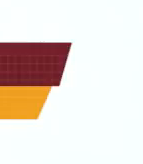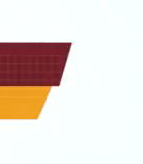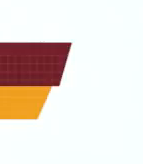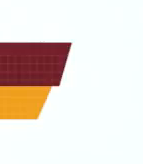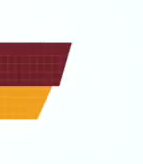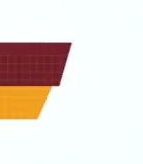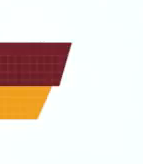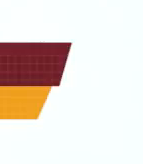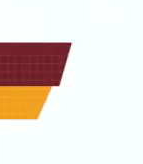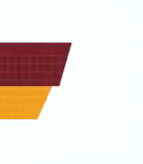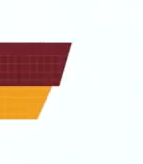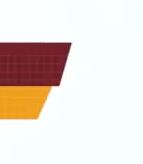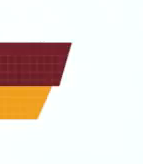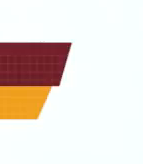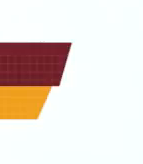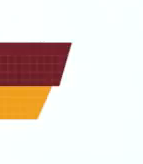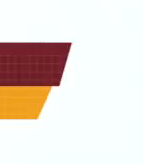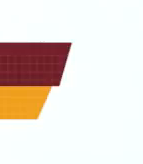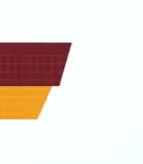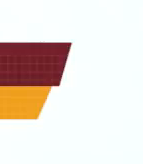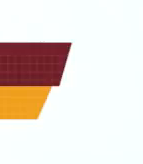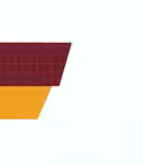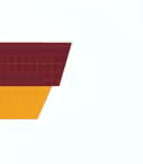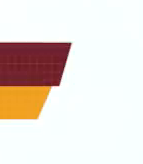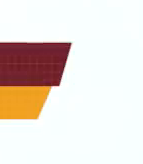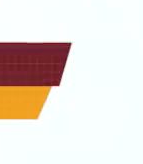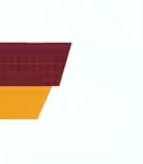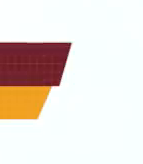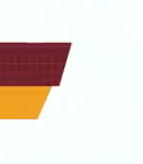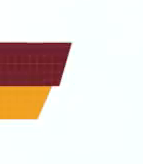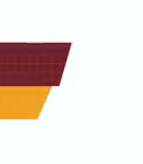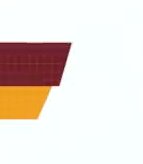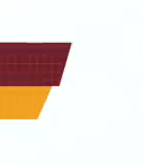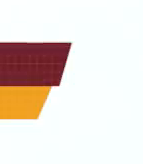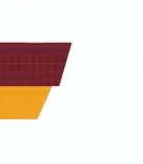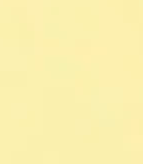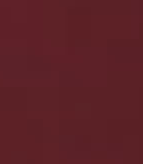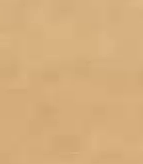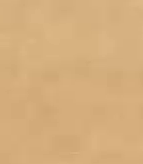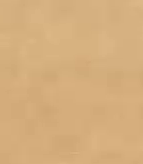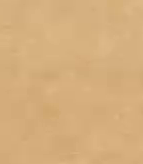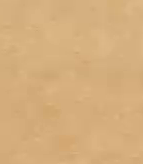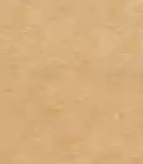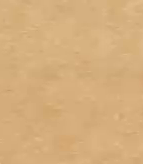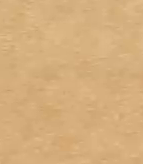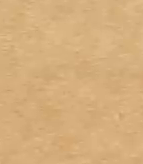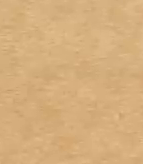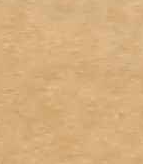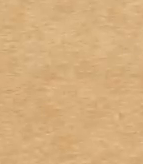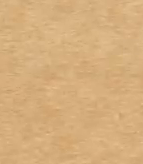reporter. Ito pong kapatid po ninyo. Maraming salamat po. Ma'am, salamat po. Thank you po.